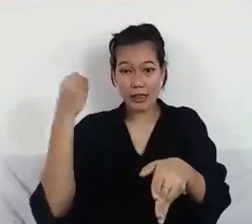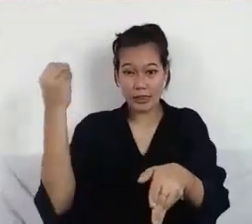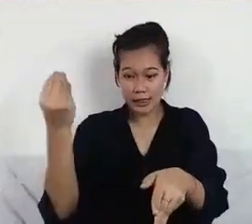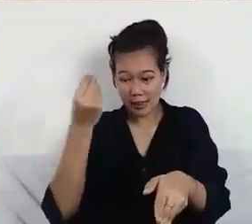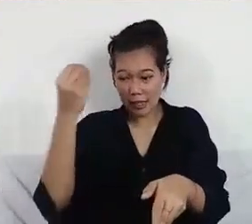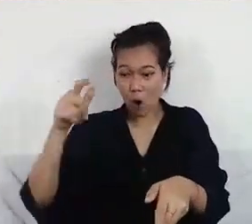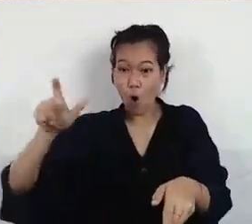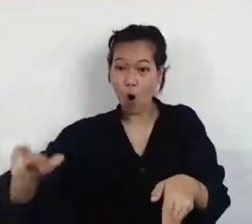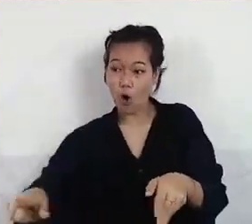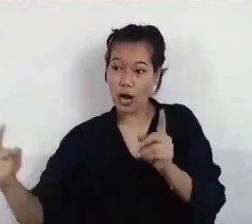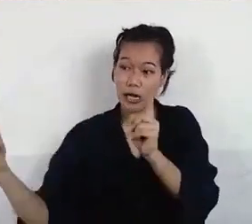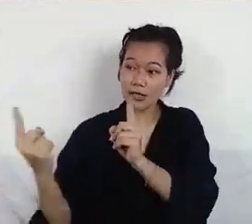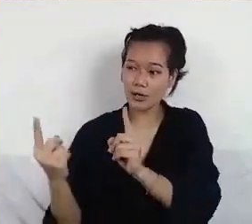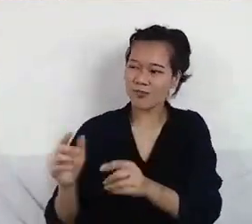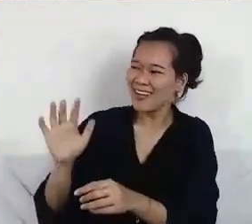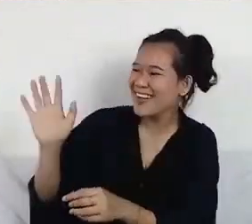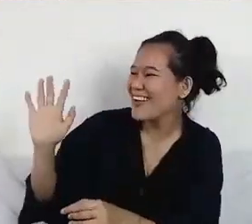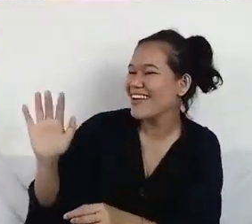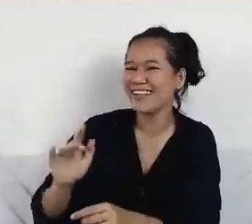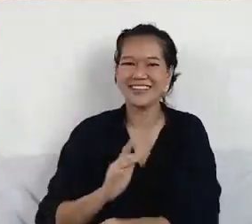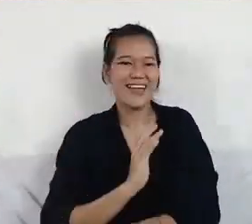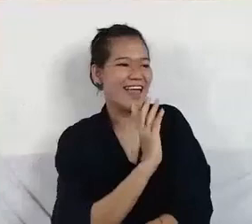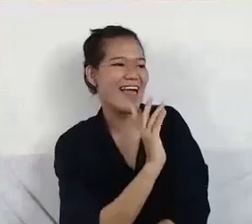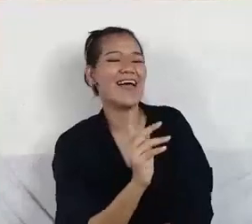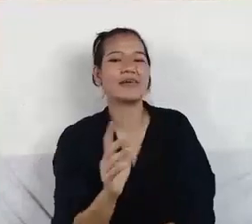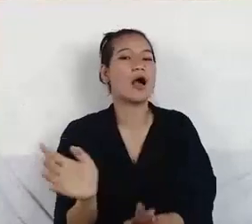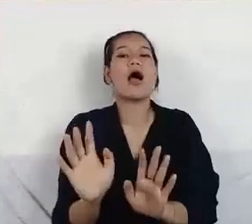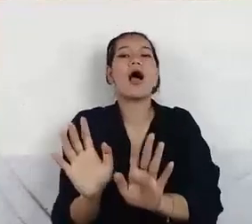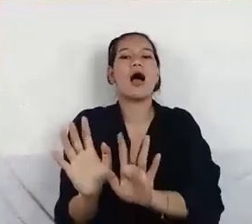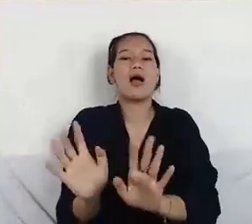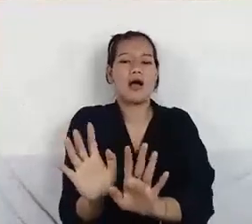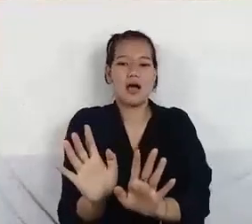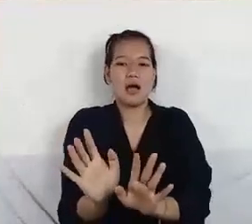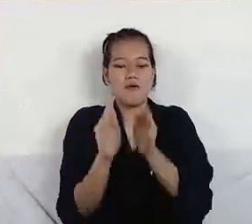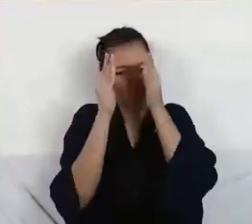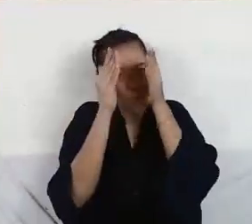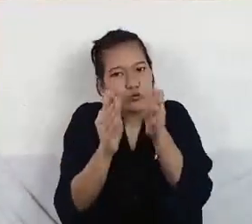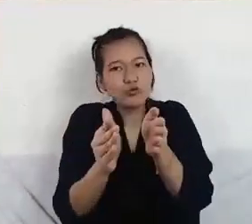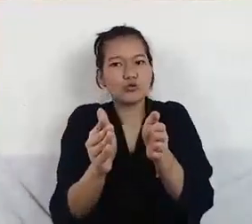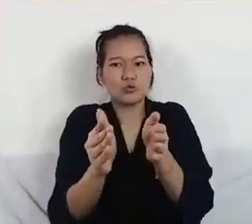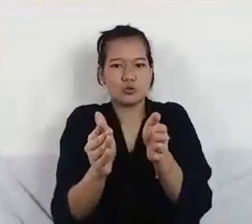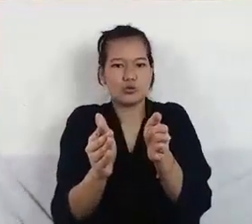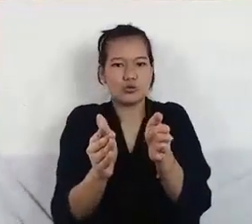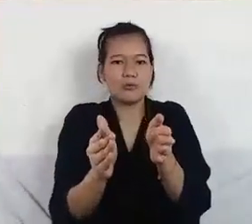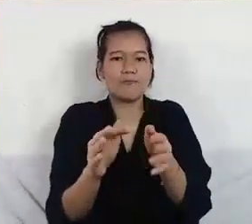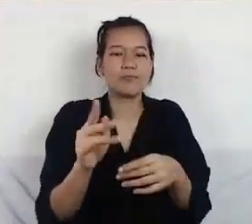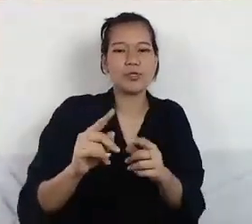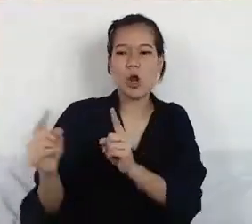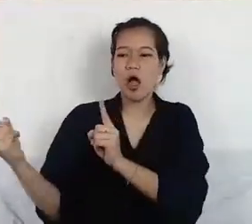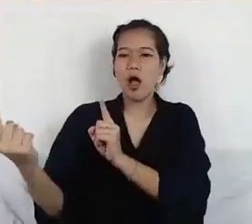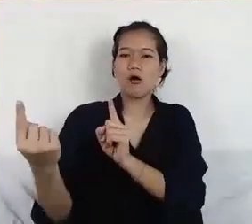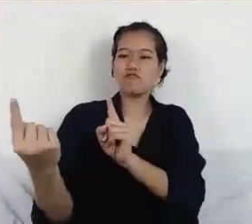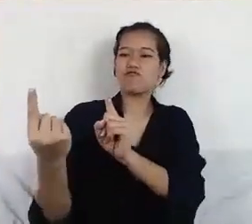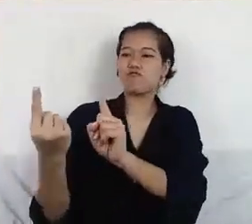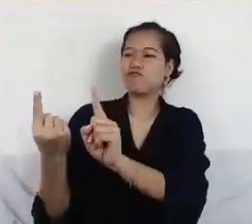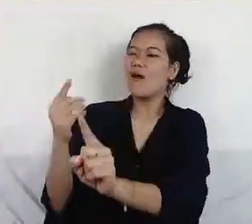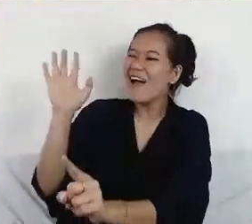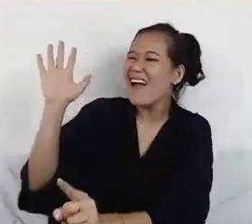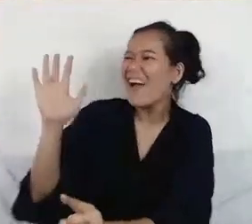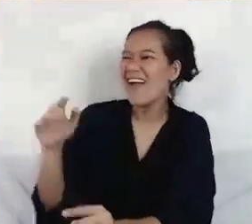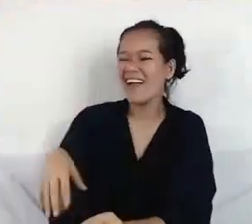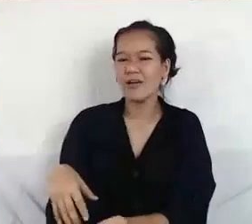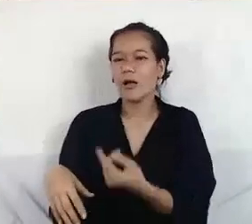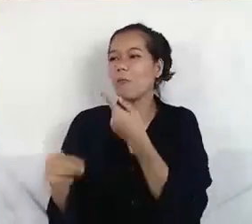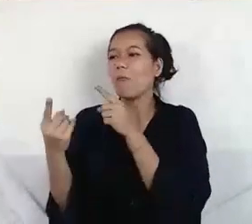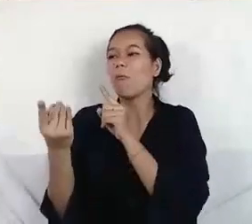jangan disambut salamnya gitu tuh. Kalau kita bacanya cuma sepintas, masuk dikasih salam di tengah jalan kok meneng